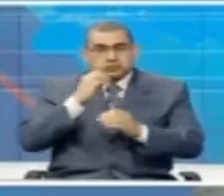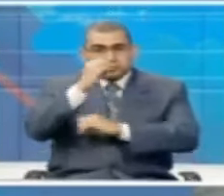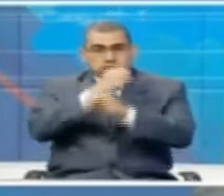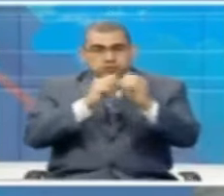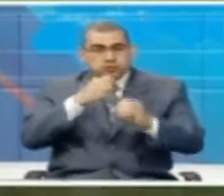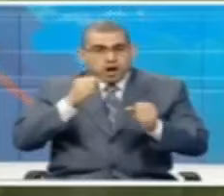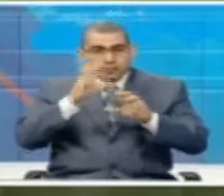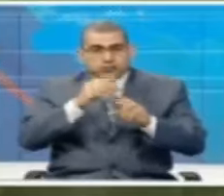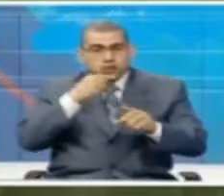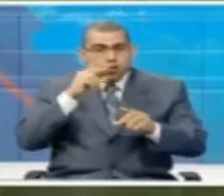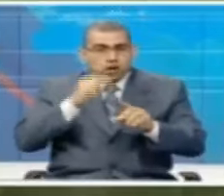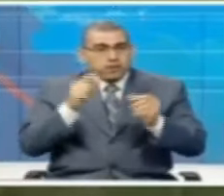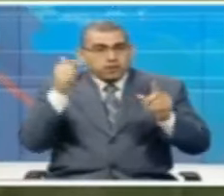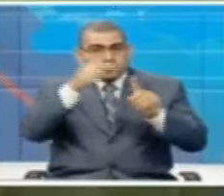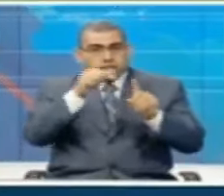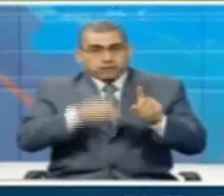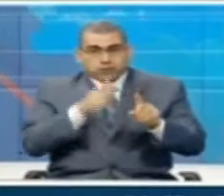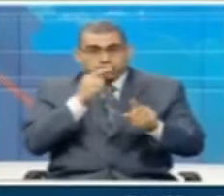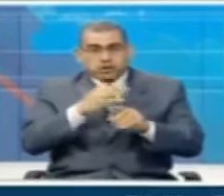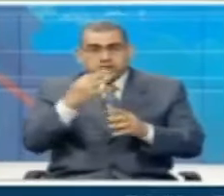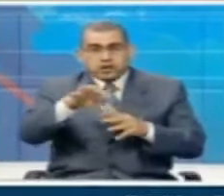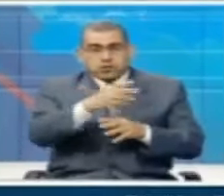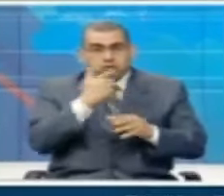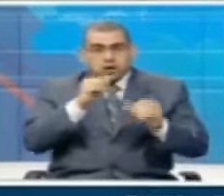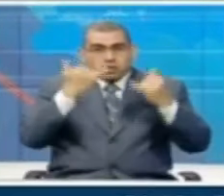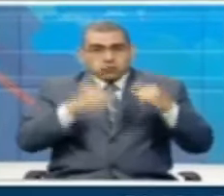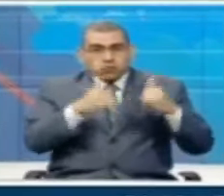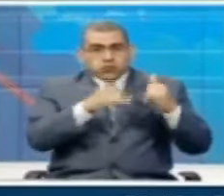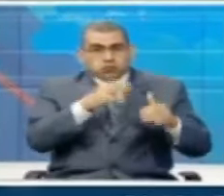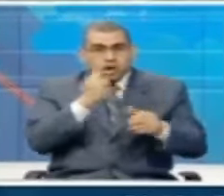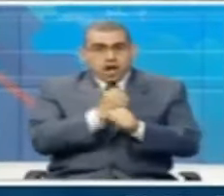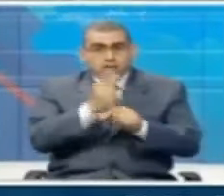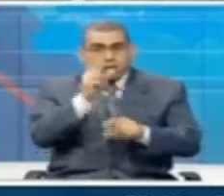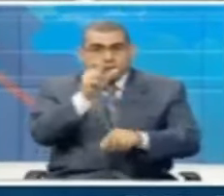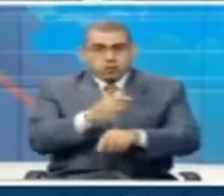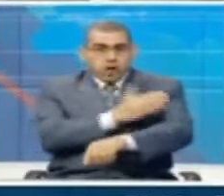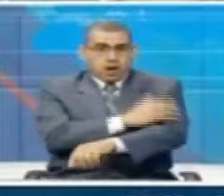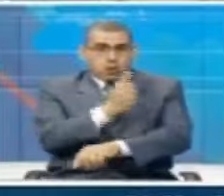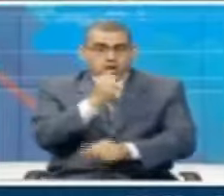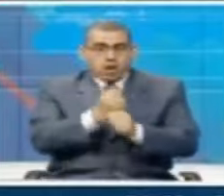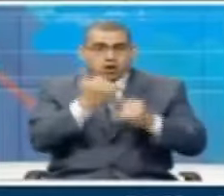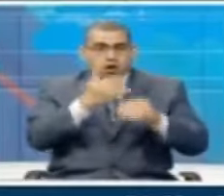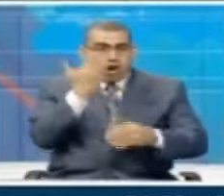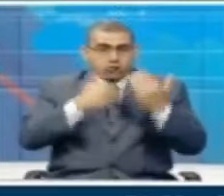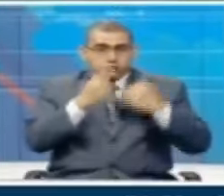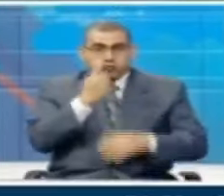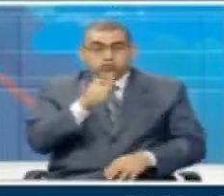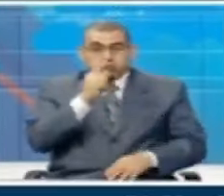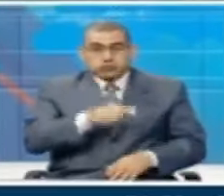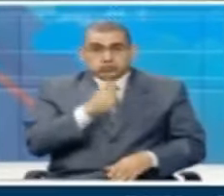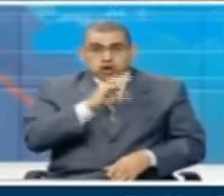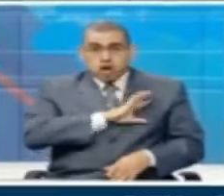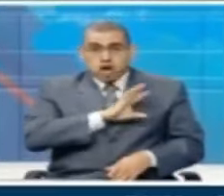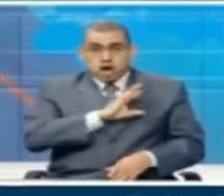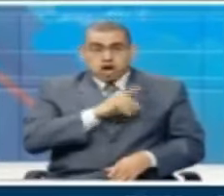أوكرانية في ثلاث مناطق، ما أسفر عن تدمير معدات وإصابة عامل واحد على الأقل. على صعيد آخر قال قائد